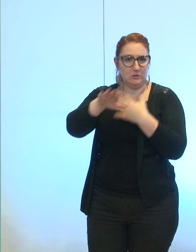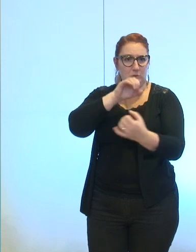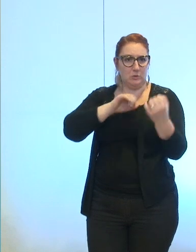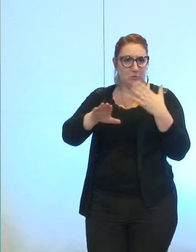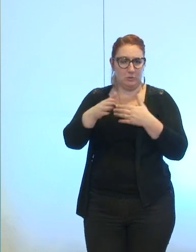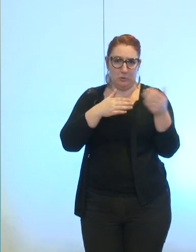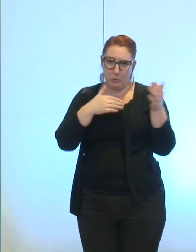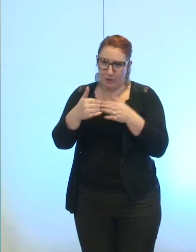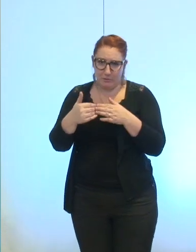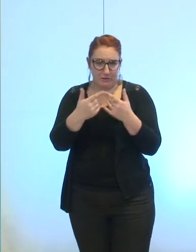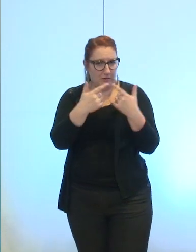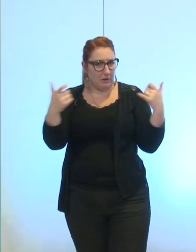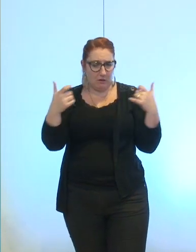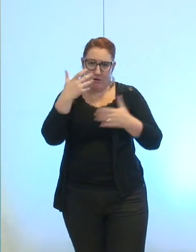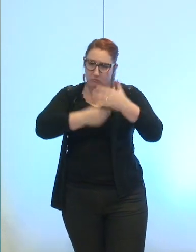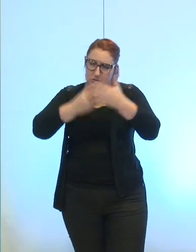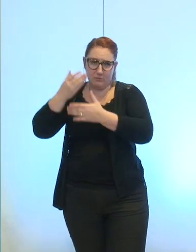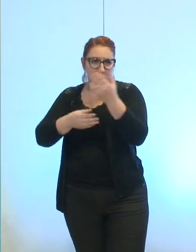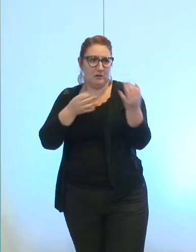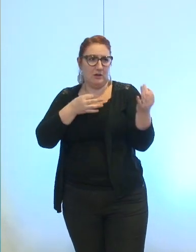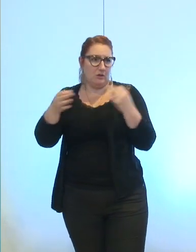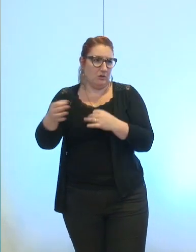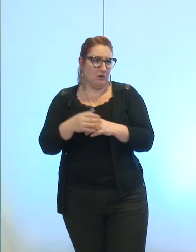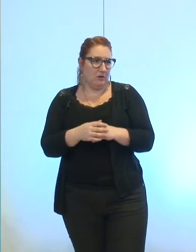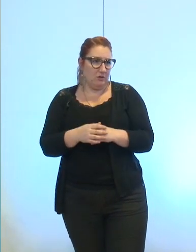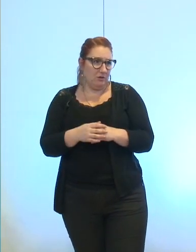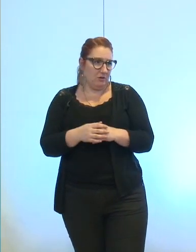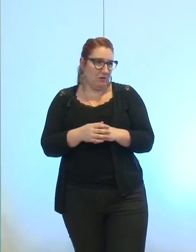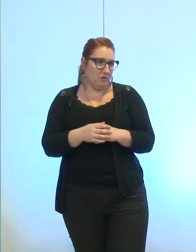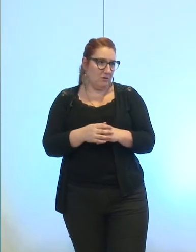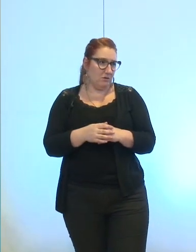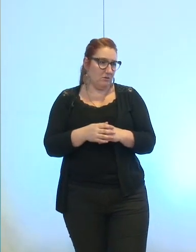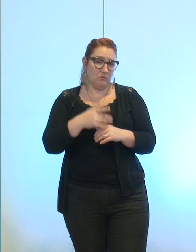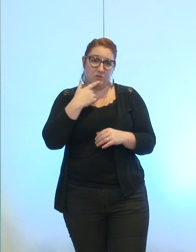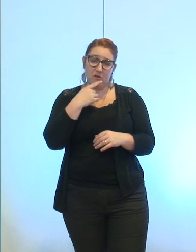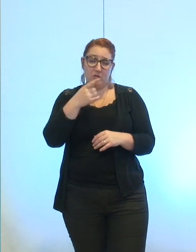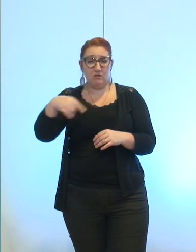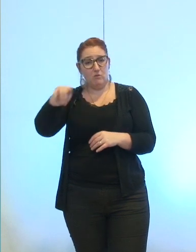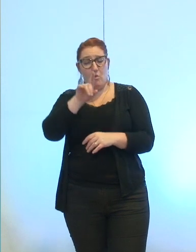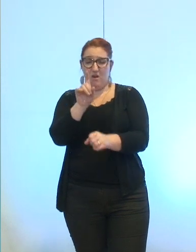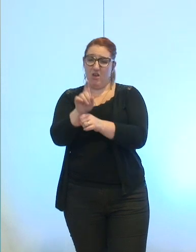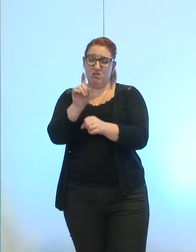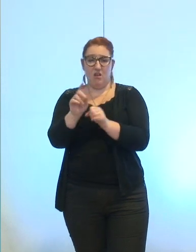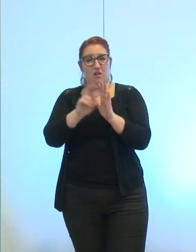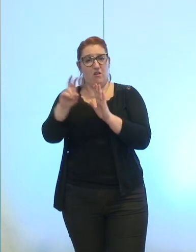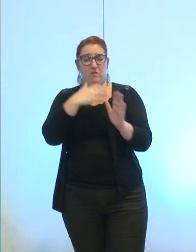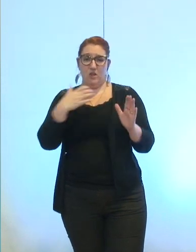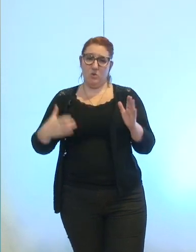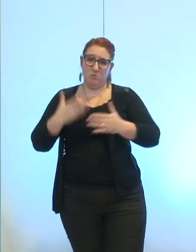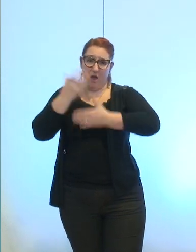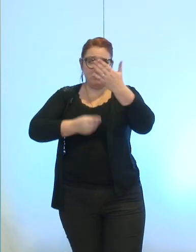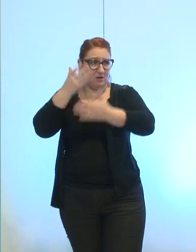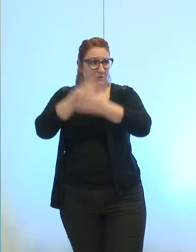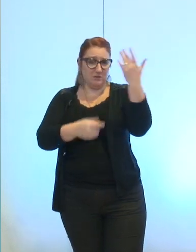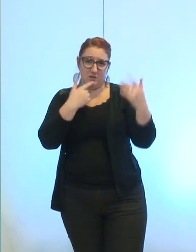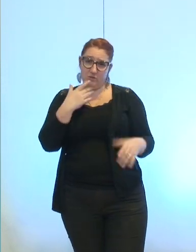l'absentéisme donc je crois que lorsque vous faites le procès de l'absentéisme à la ville de Grenoble vous omettez un certain nombre de